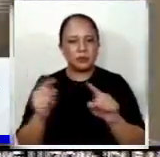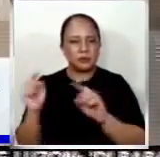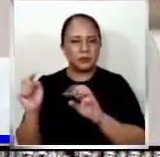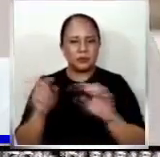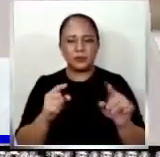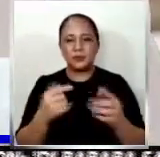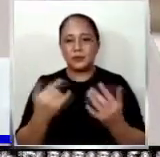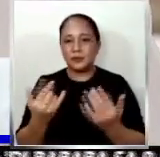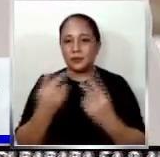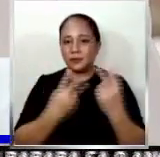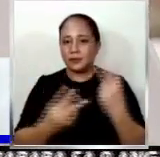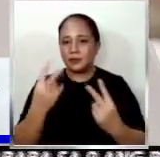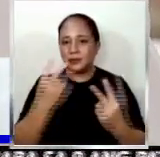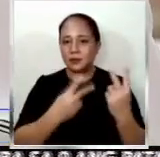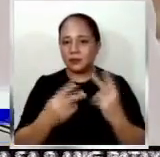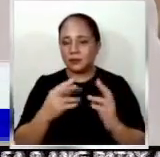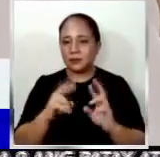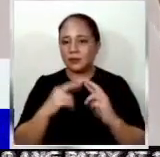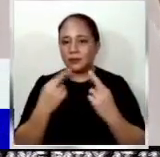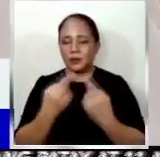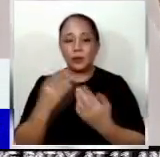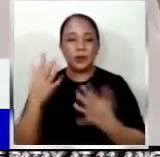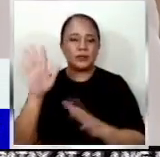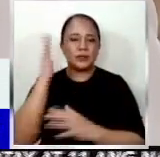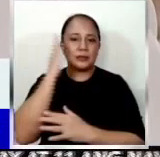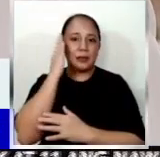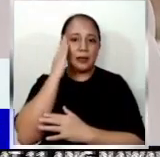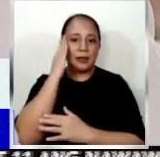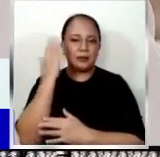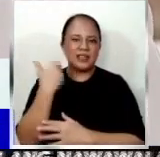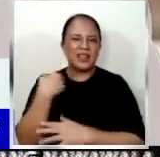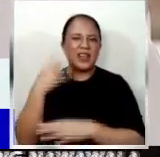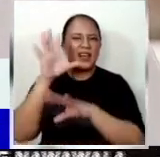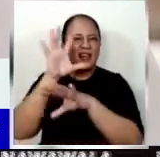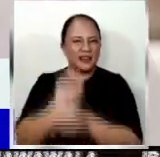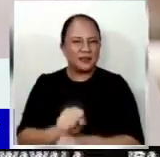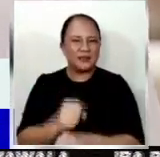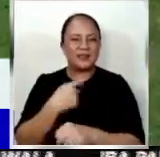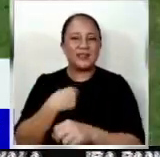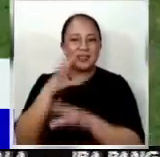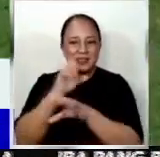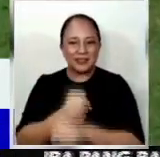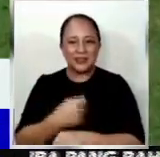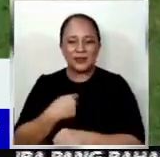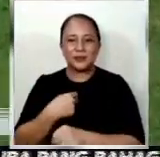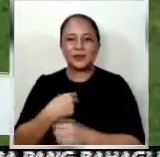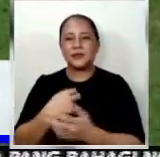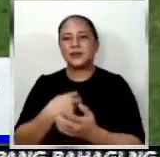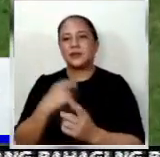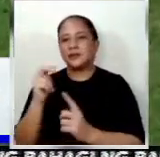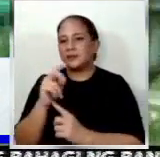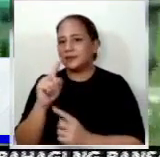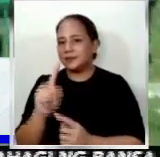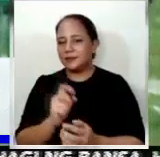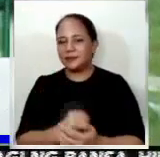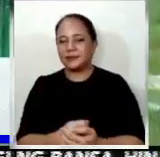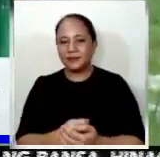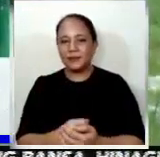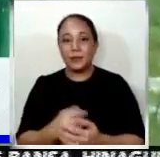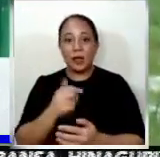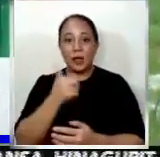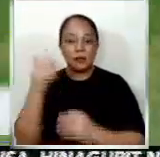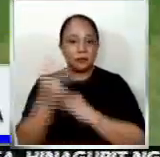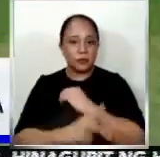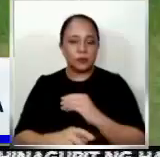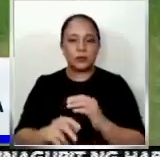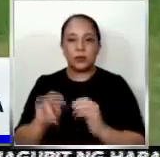buhay. Alam na nila, wala na po yung nakaugalian nating traditional na undas. Sa ibang probinsya, tulad ng Ilocos